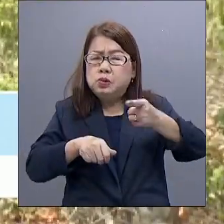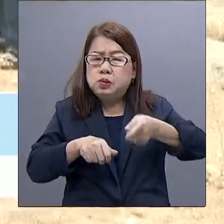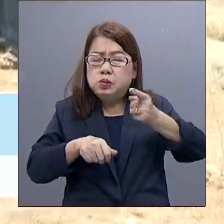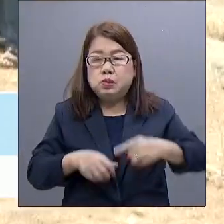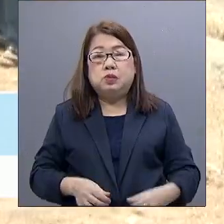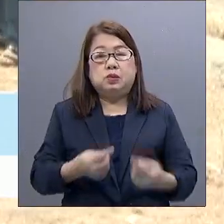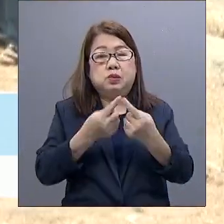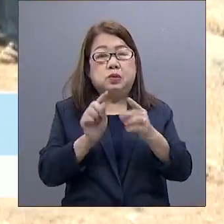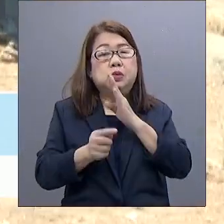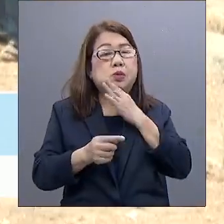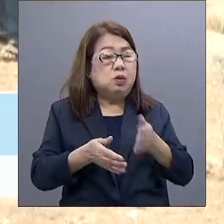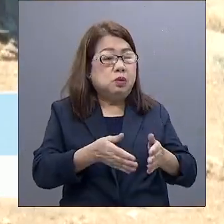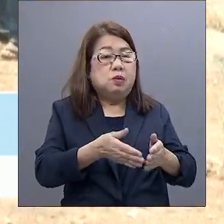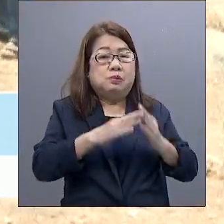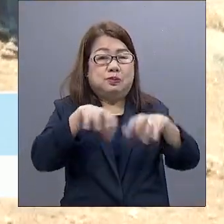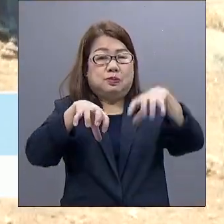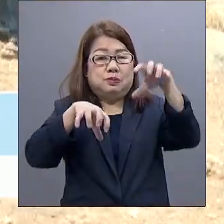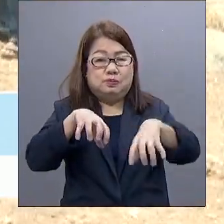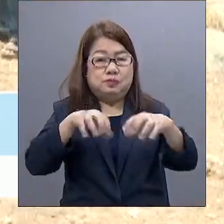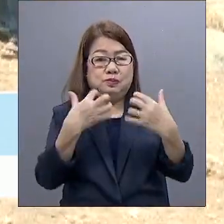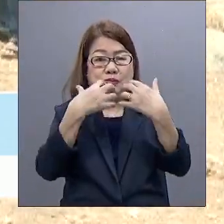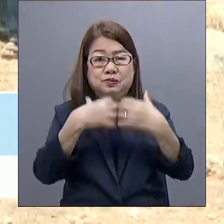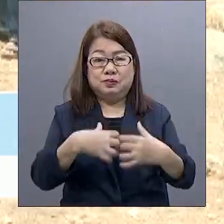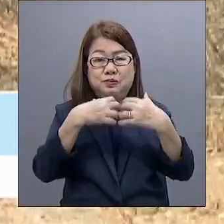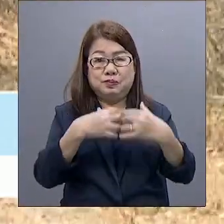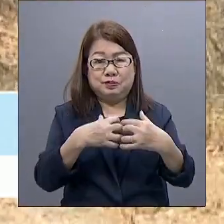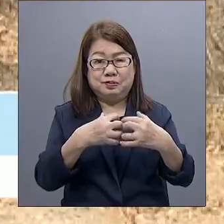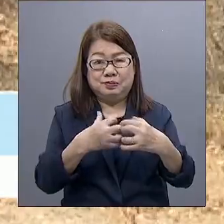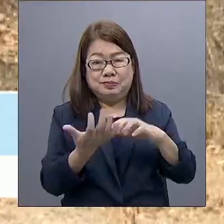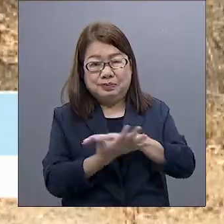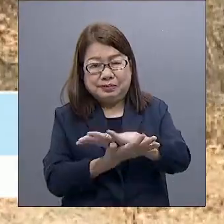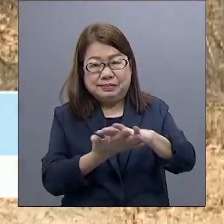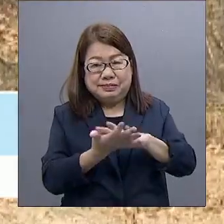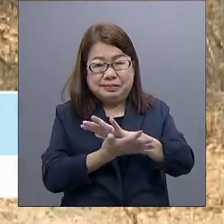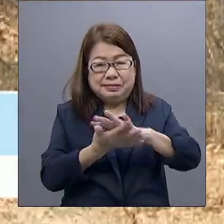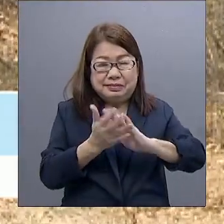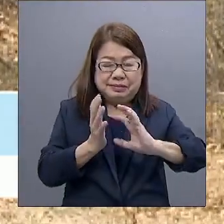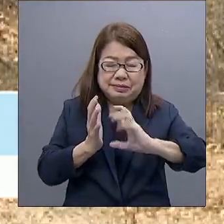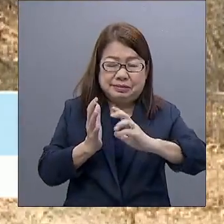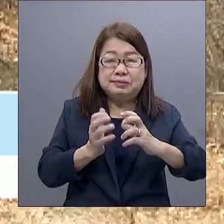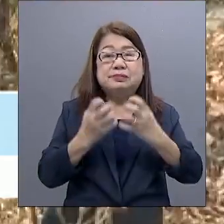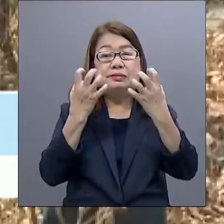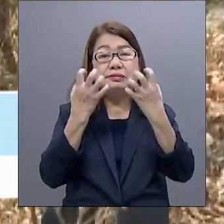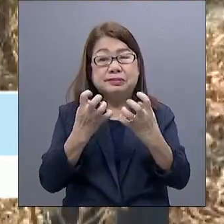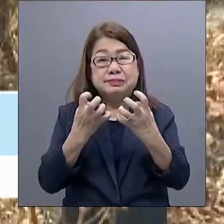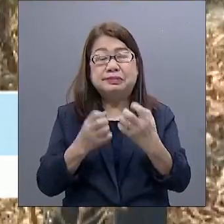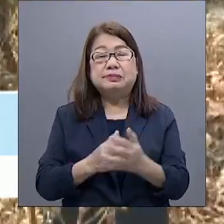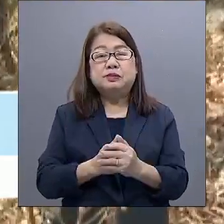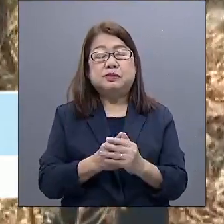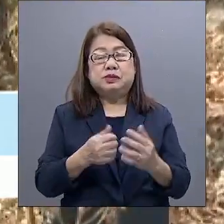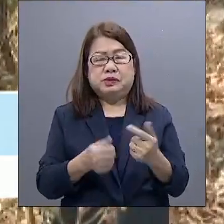ถ้เกิดโงโ่หินขึ้นมาเมื่ไ่ ชาวบ้านเขาก็กลวว่าจะเกิดมนภาวะ